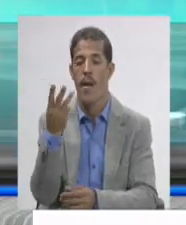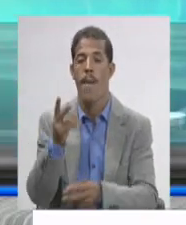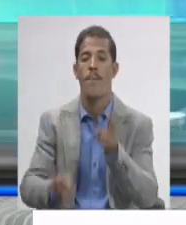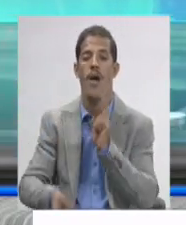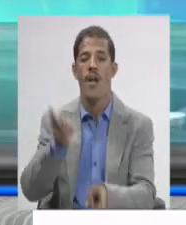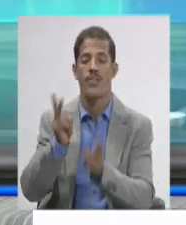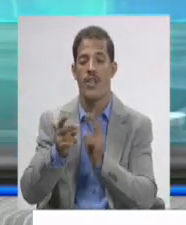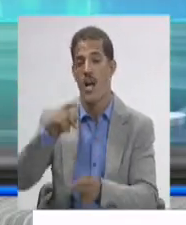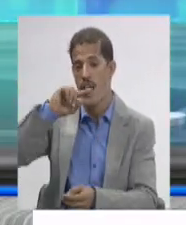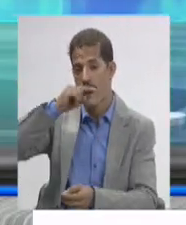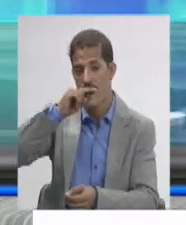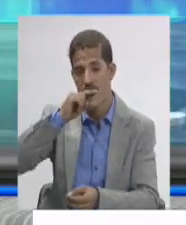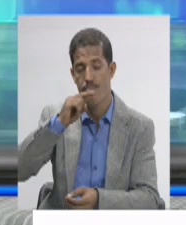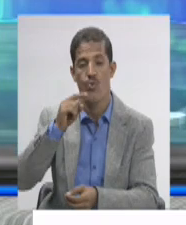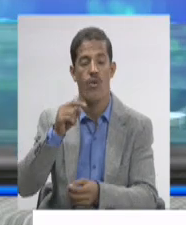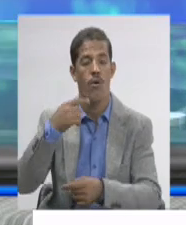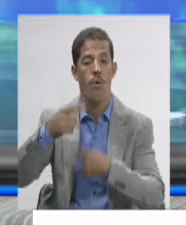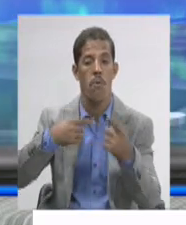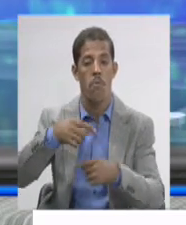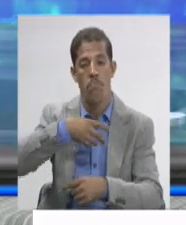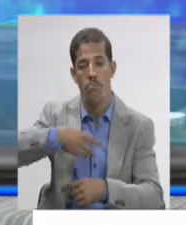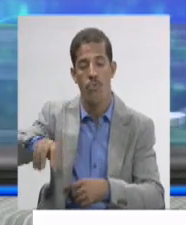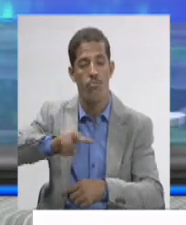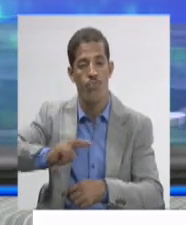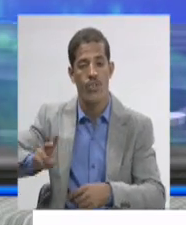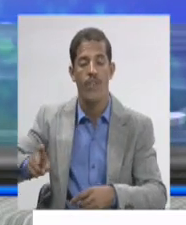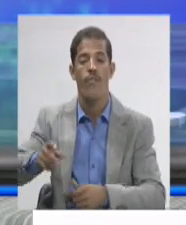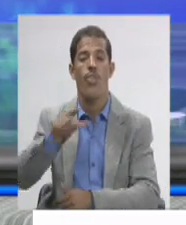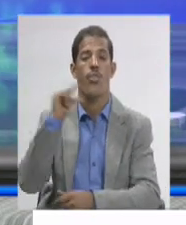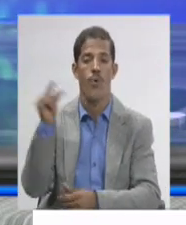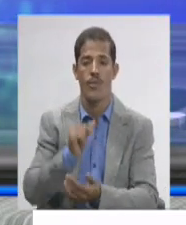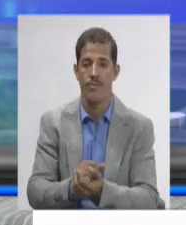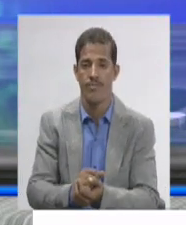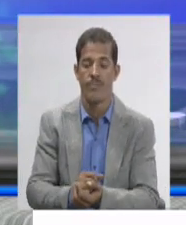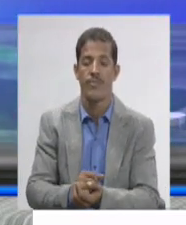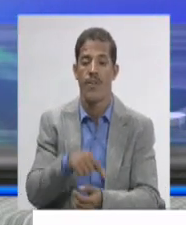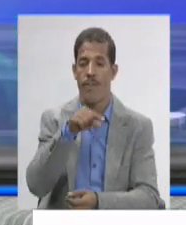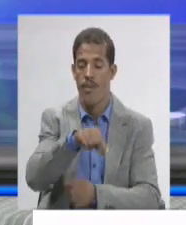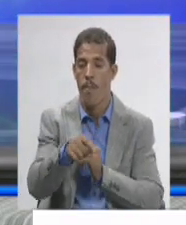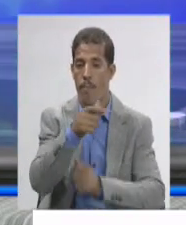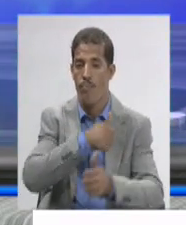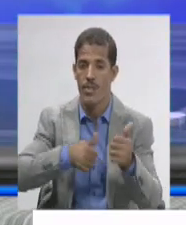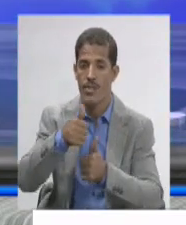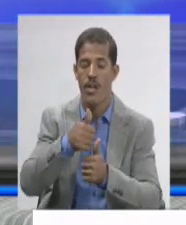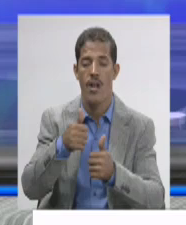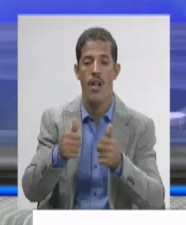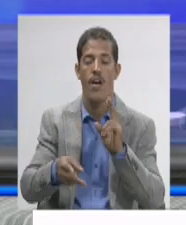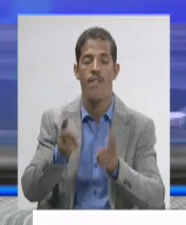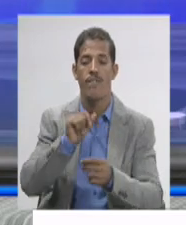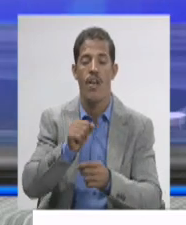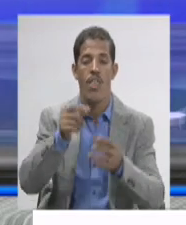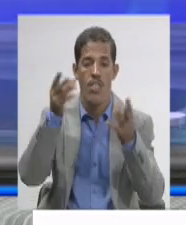بمشاركه واسعه من مختلف الروابط الوطنيه والدوليه المنتجه للتمور يهدف هذا المهرجان الى احياء ثقافه